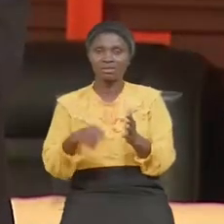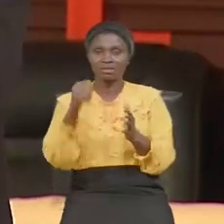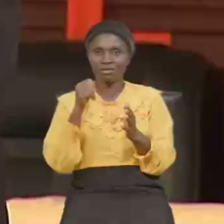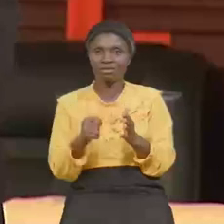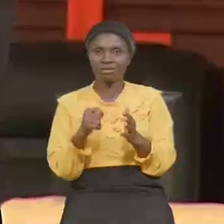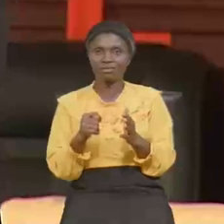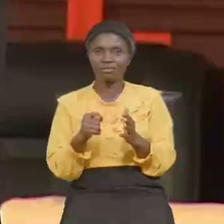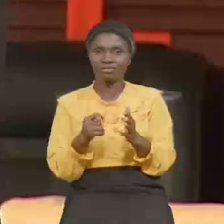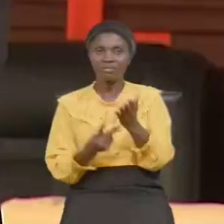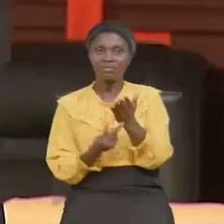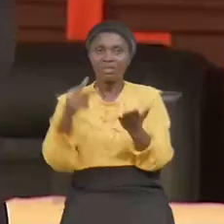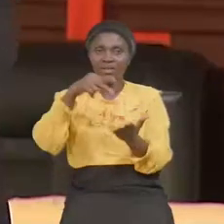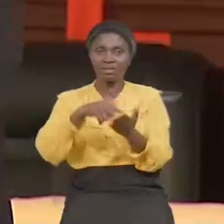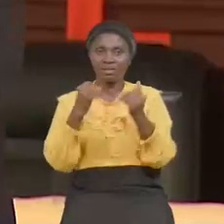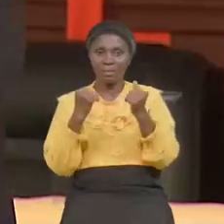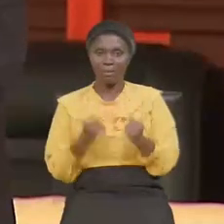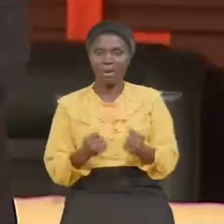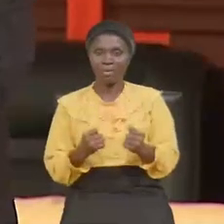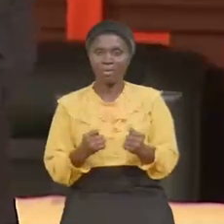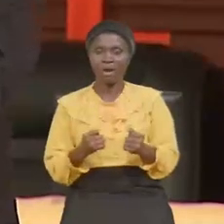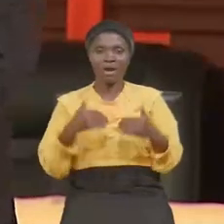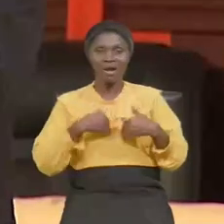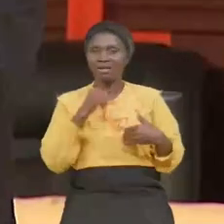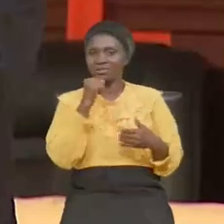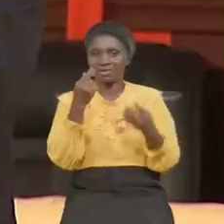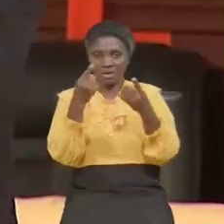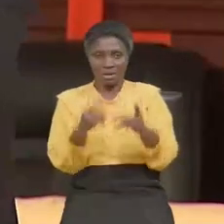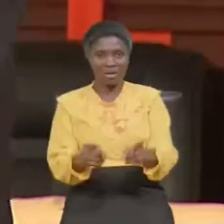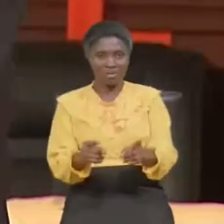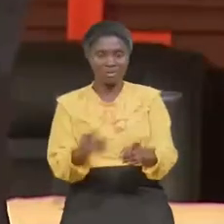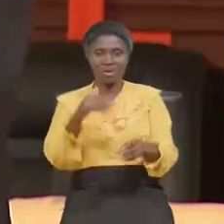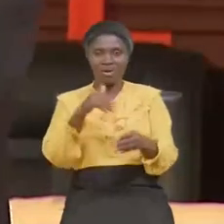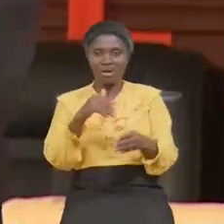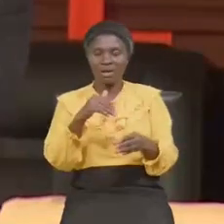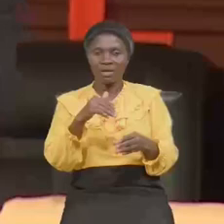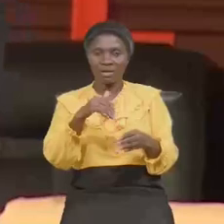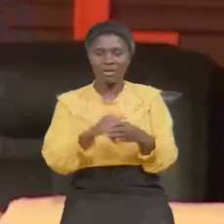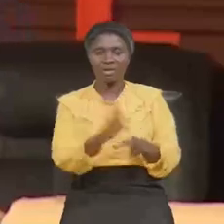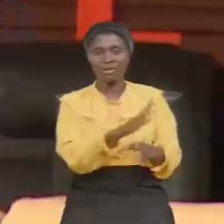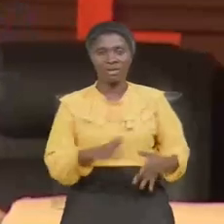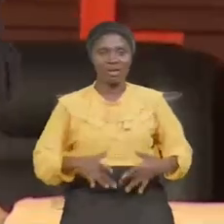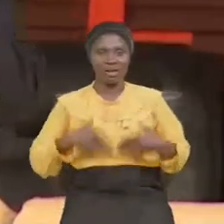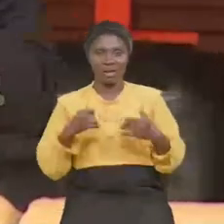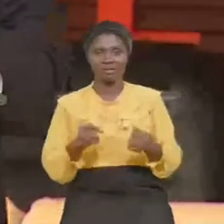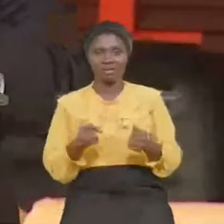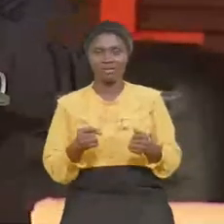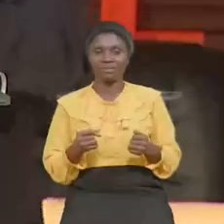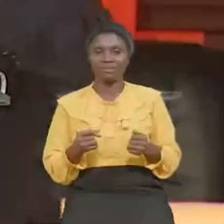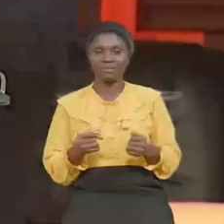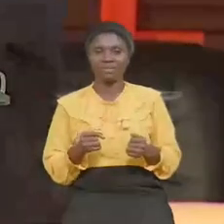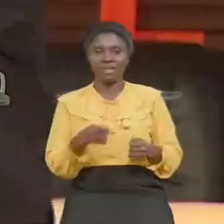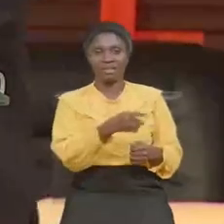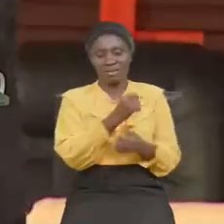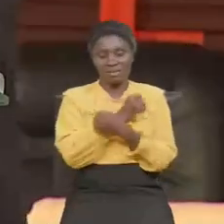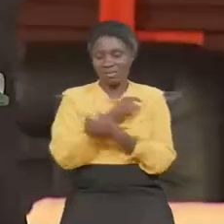régénération, la puissance de résurrection n'a pas encore été faite dans leur vie. Ils aiment ceci, ils aiment ceci, ils aiment cela. Et